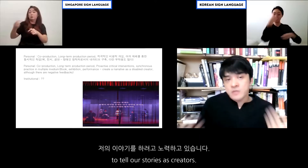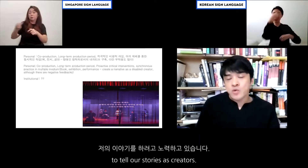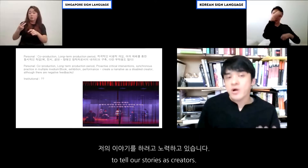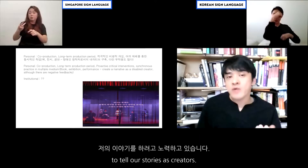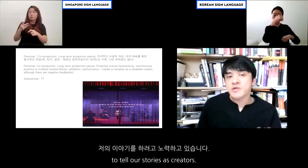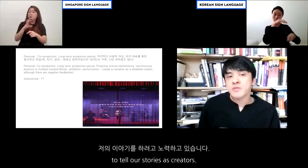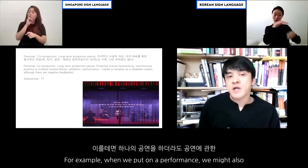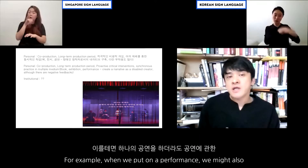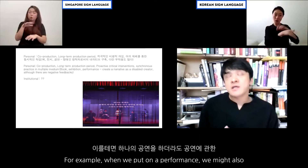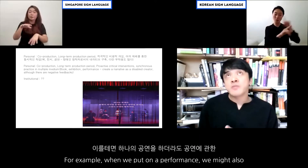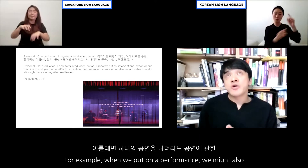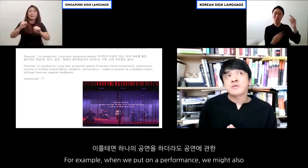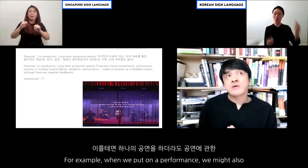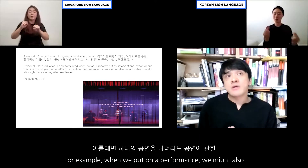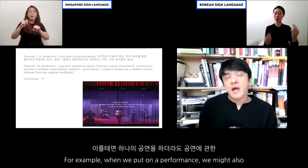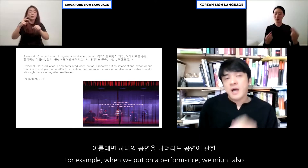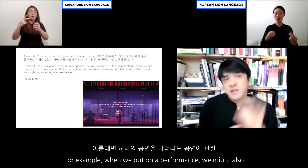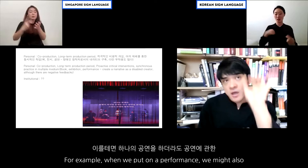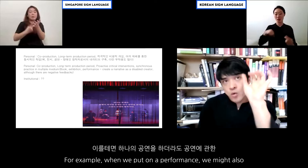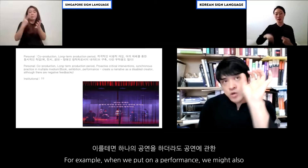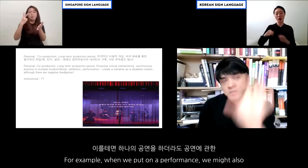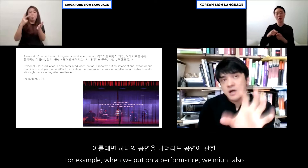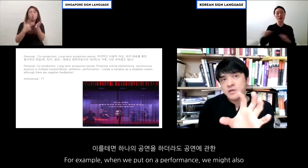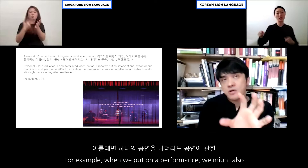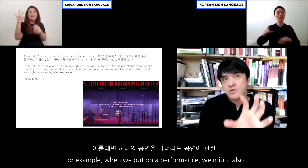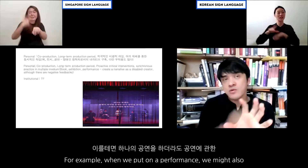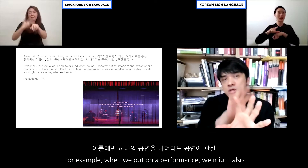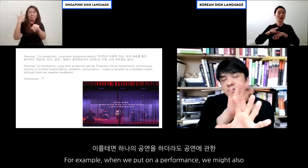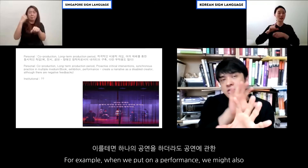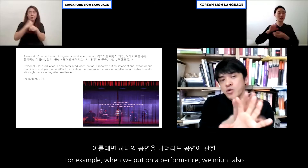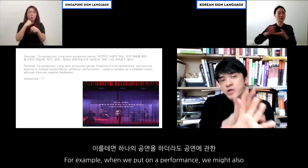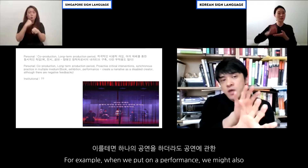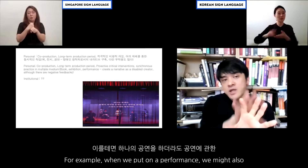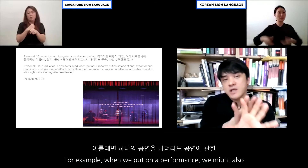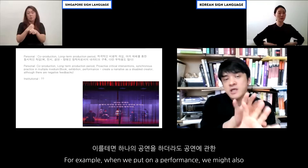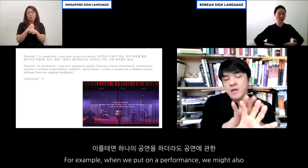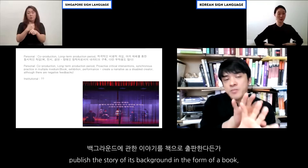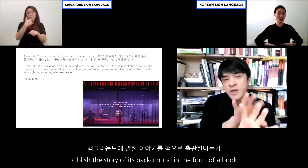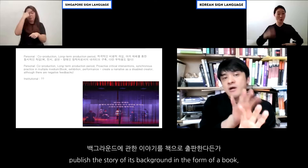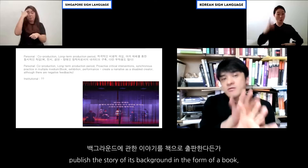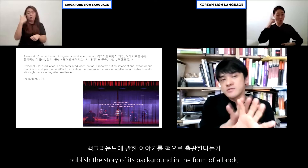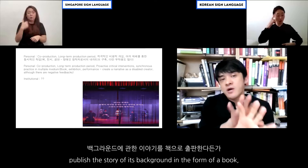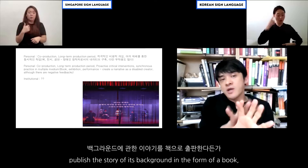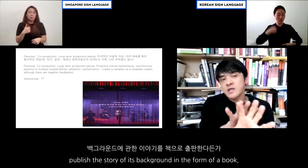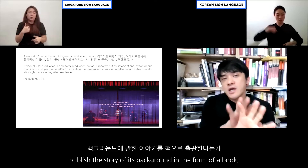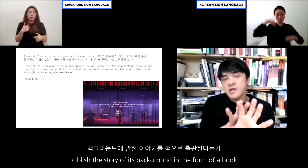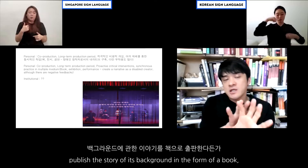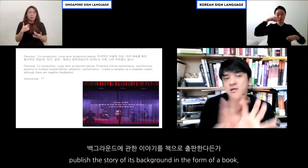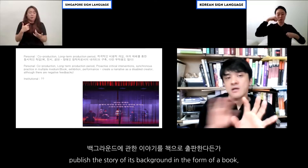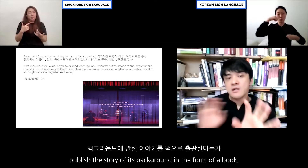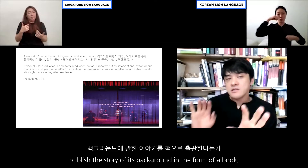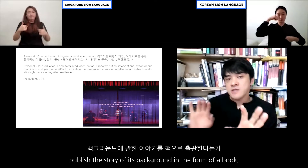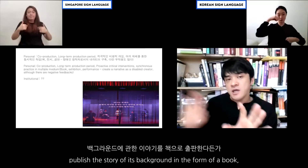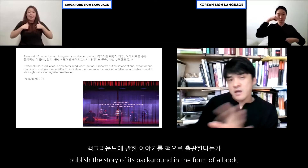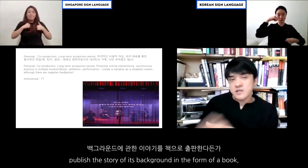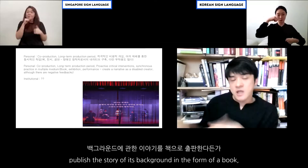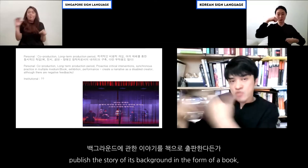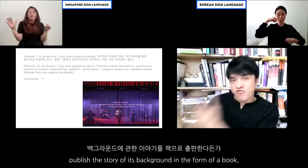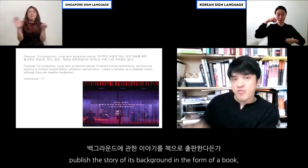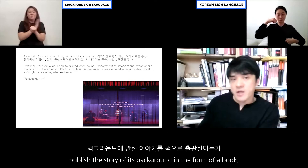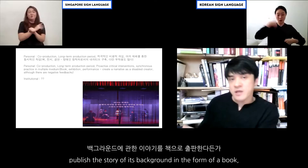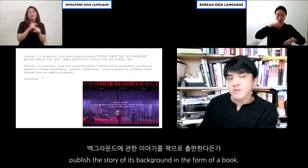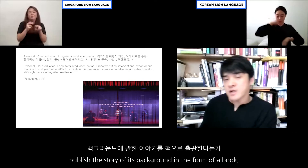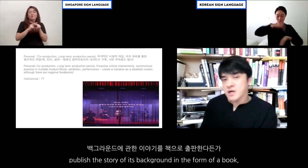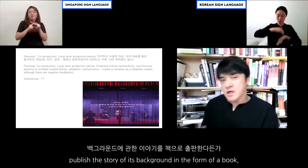하려고 노력하고 있습니다. 이를테면 하나의 공연을 하더라도 그 공연에 관한 백그라운드에 관한 이야기를